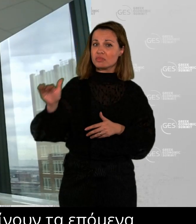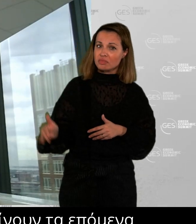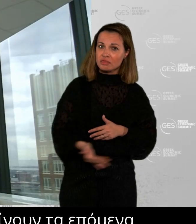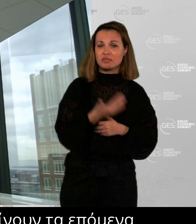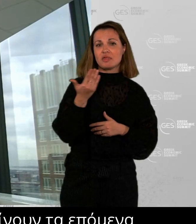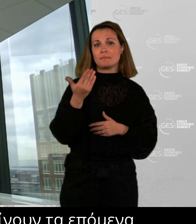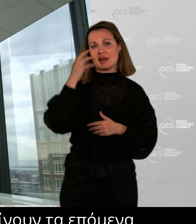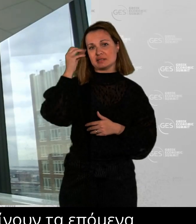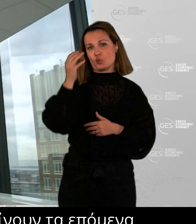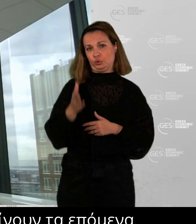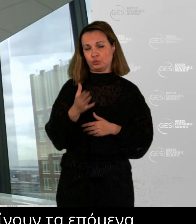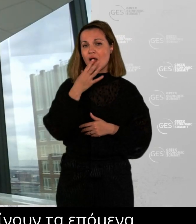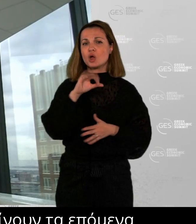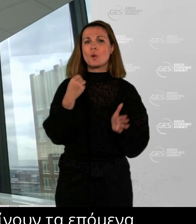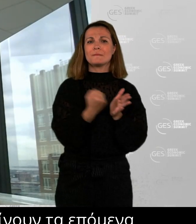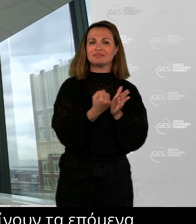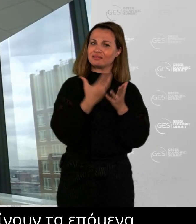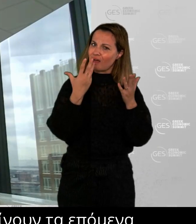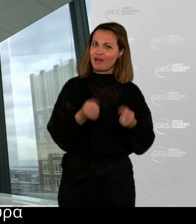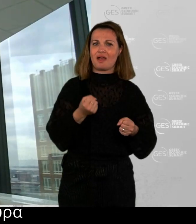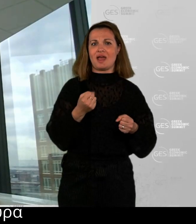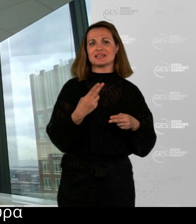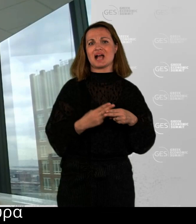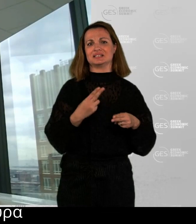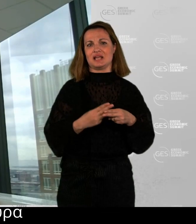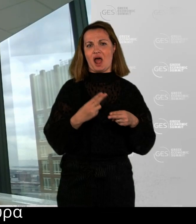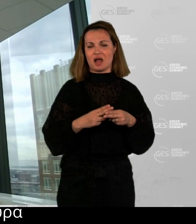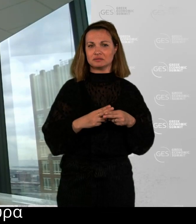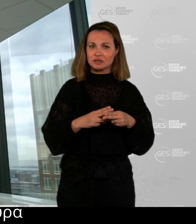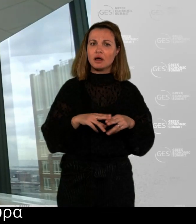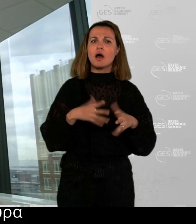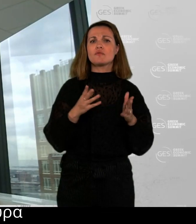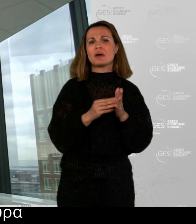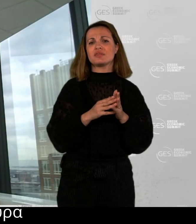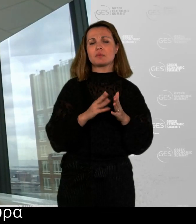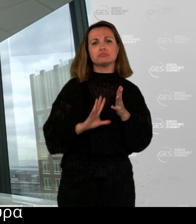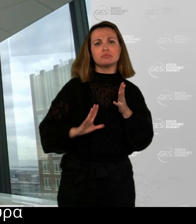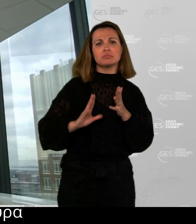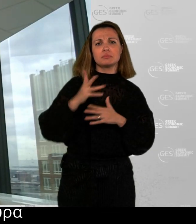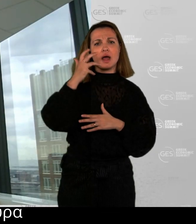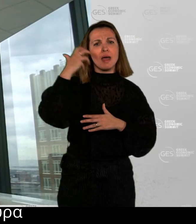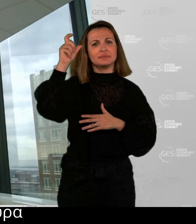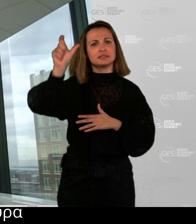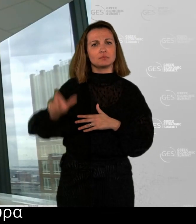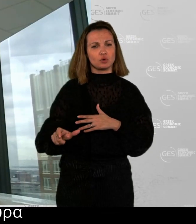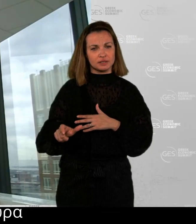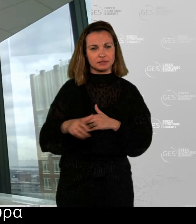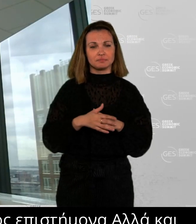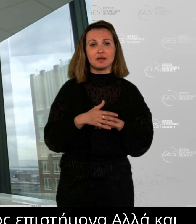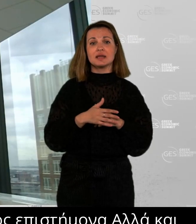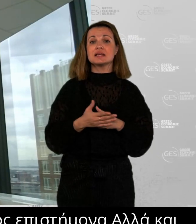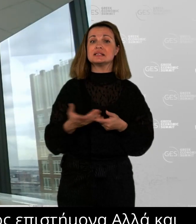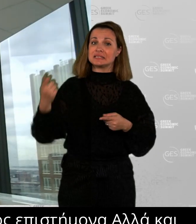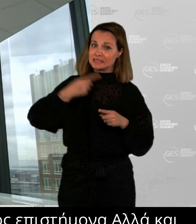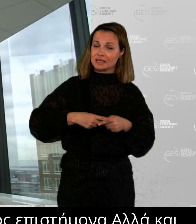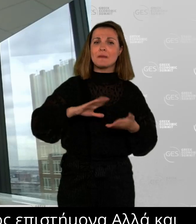αξία, όχι μόνο στην προαγωγή ενός επιστήμονα, αλλά και σε μια βάση. Δηλαδή, τι κάνει μια πατέντα από μόνη της.